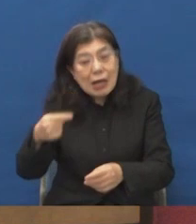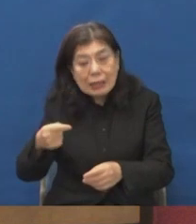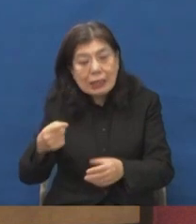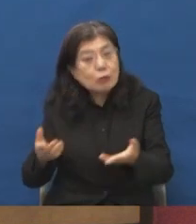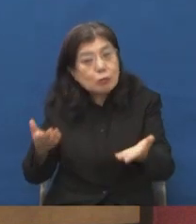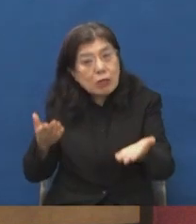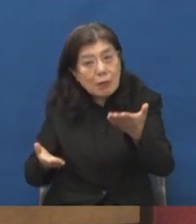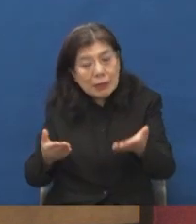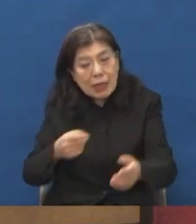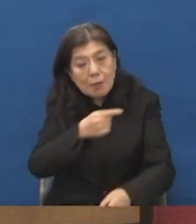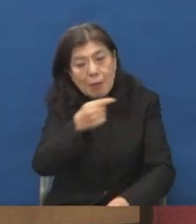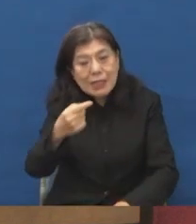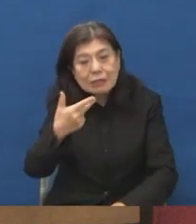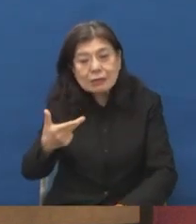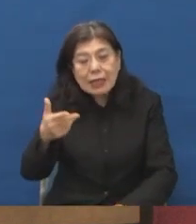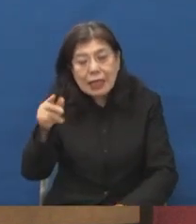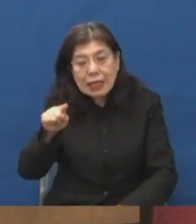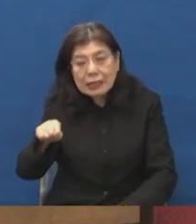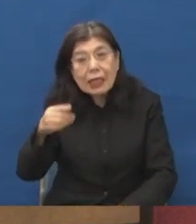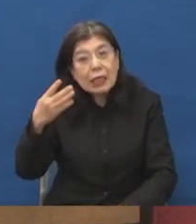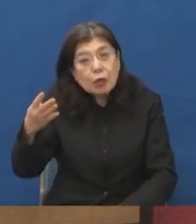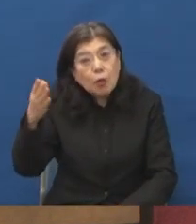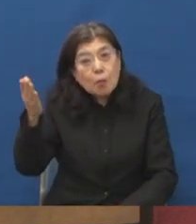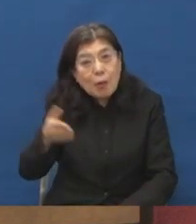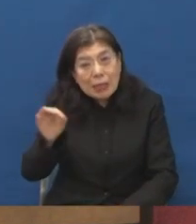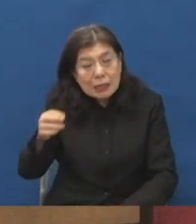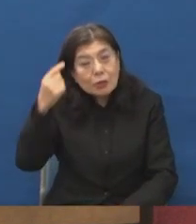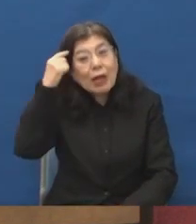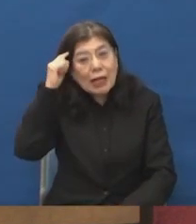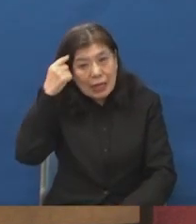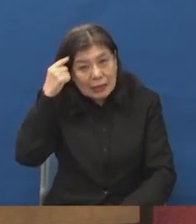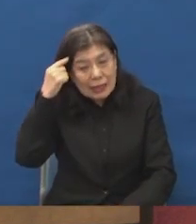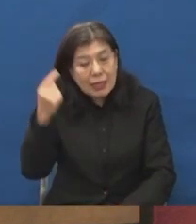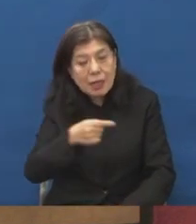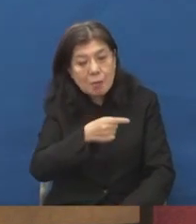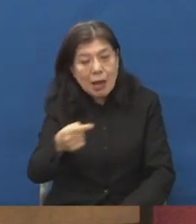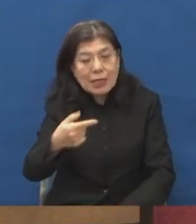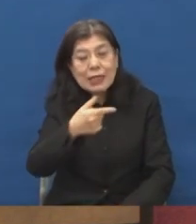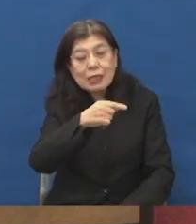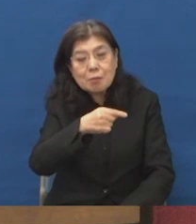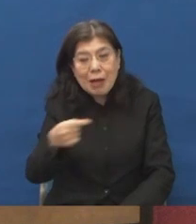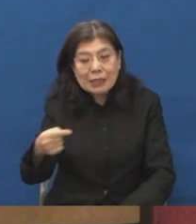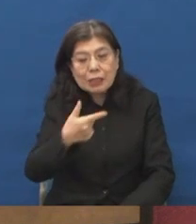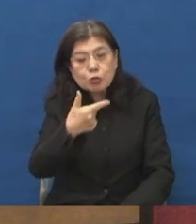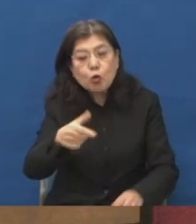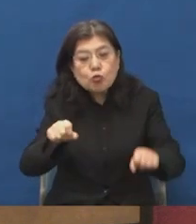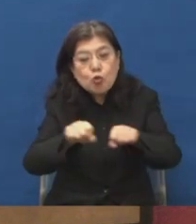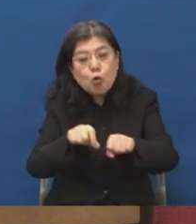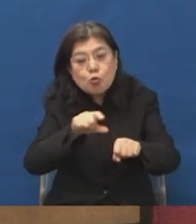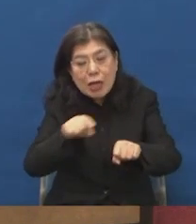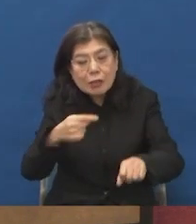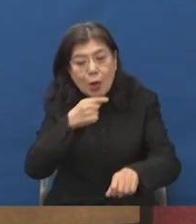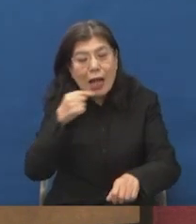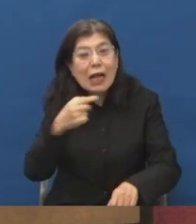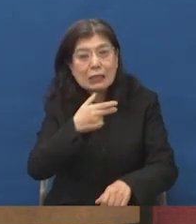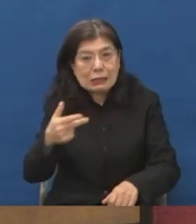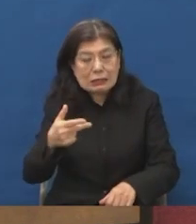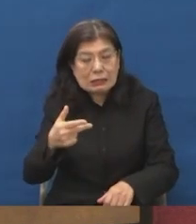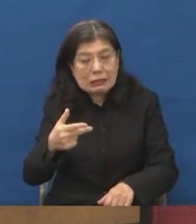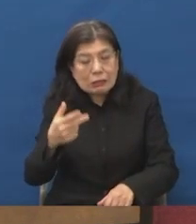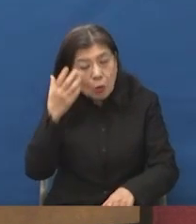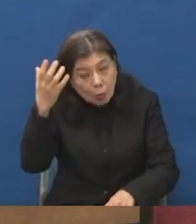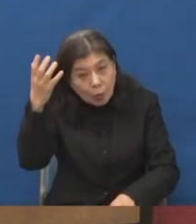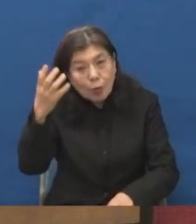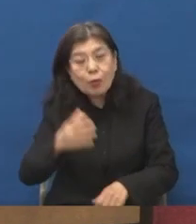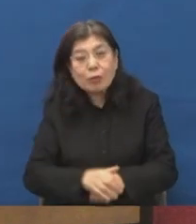-7.4% と予想し、経常損益は -6億円の赤字を見込んでいます。令和6年6月から新運